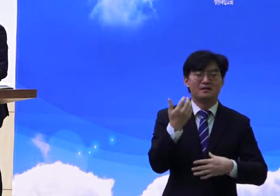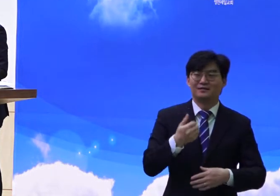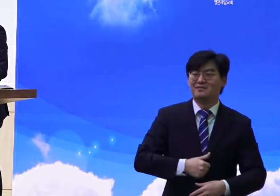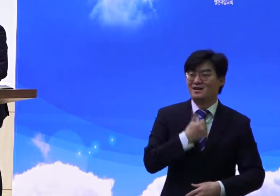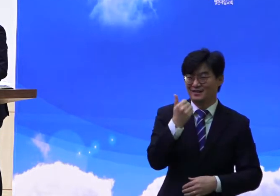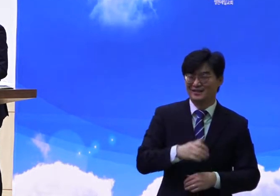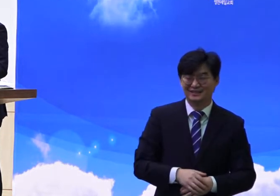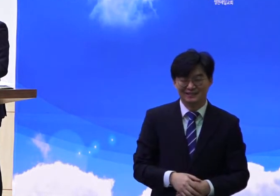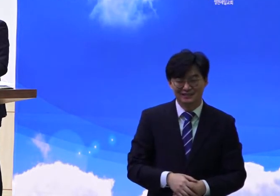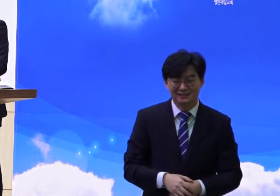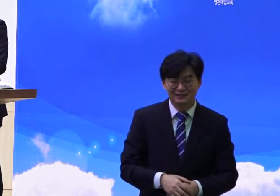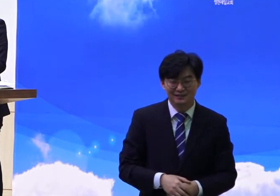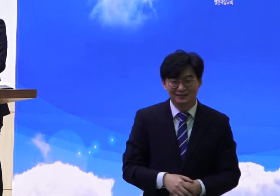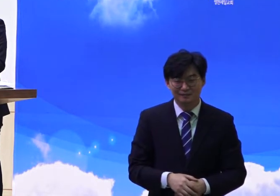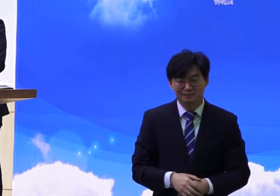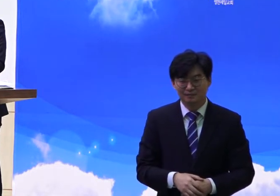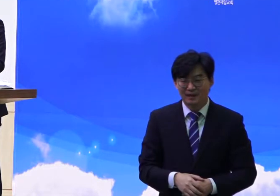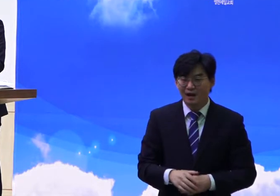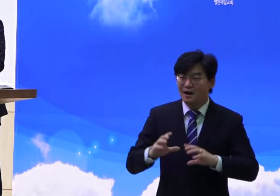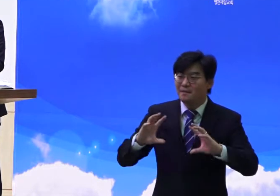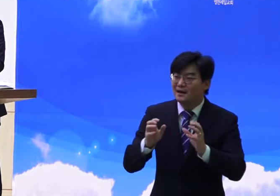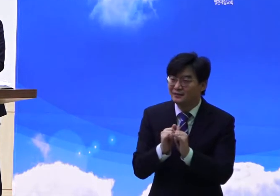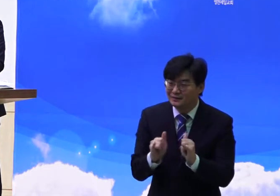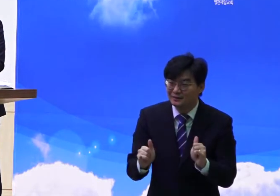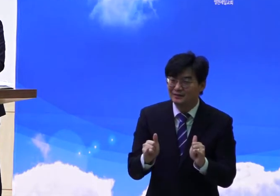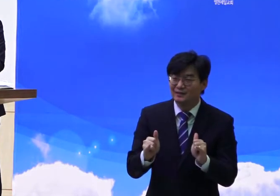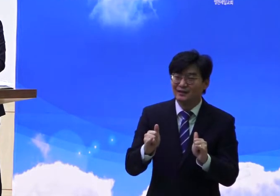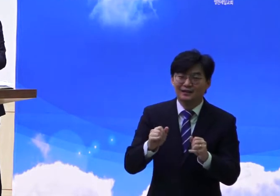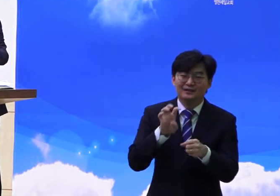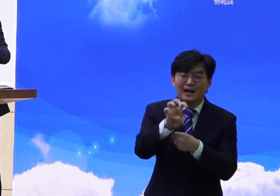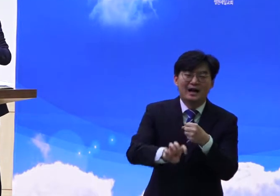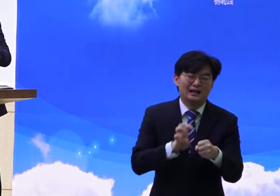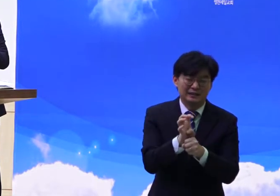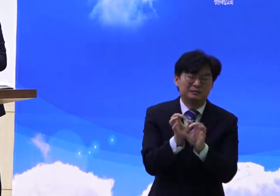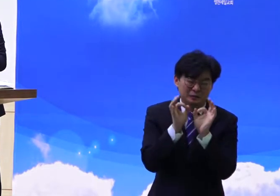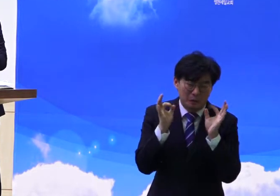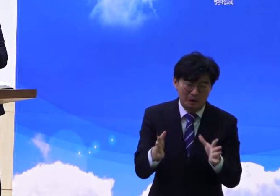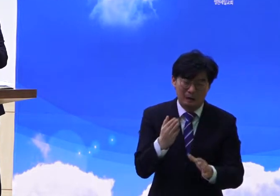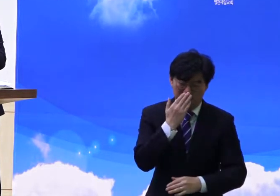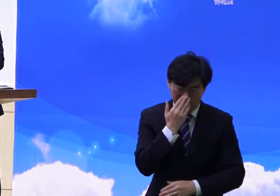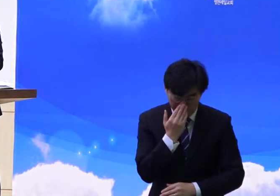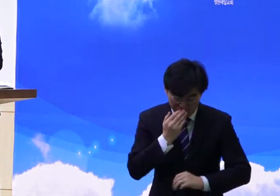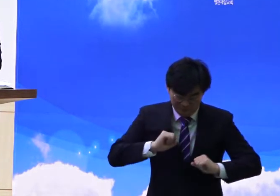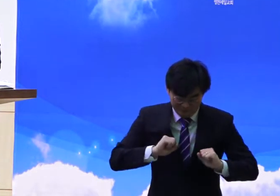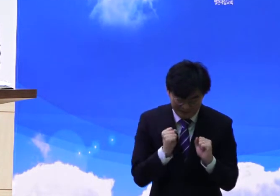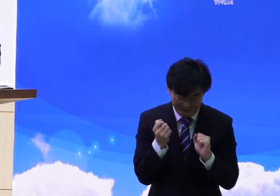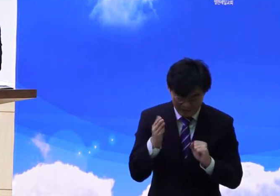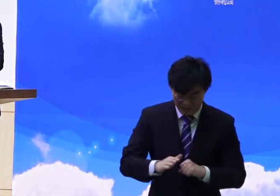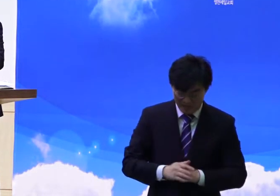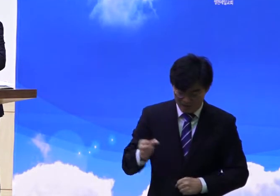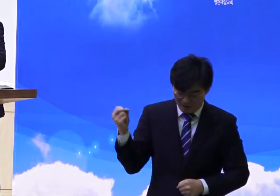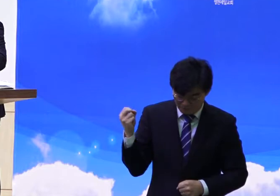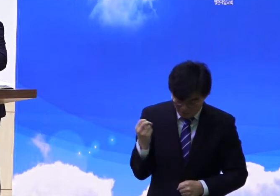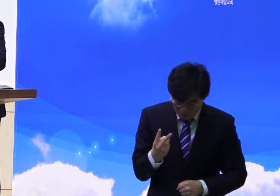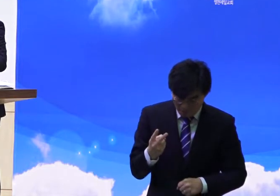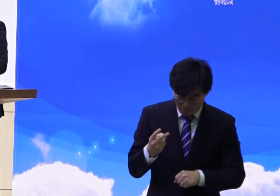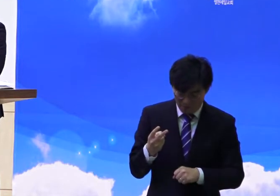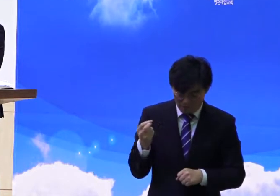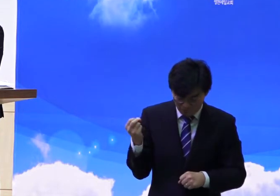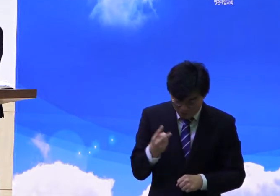이때에도 백성들이 이전처럼 했으면 얼마나 좋았을까 생각합니다. 40년 가까운 시간 동안 정말 하나님 앞에서 훈련받고 원망과